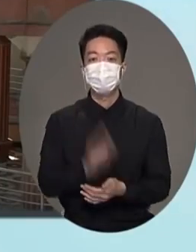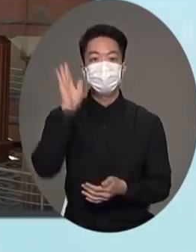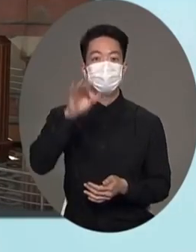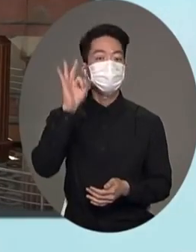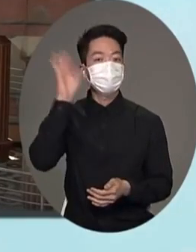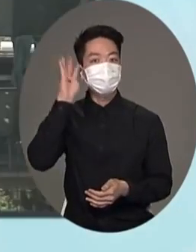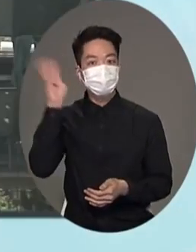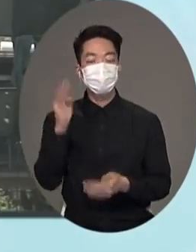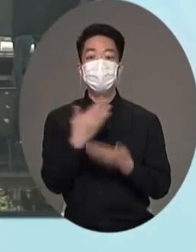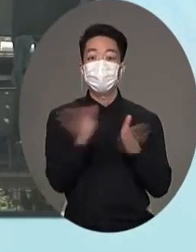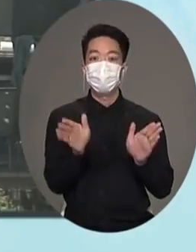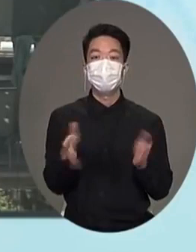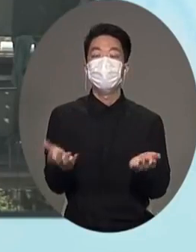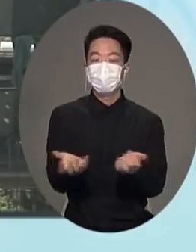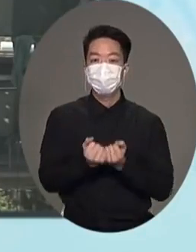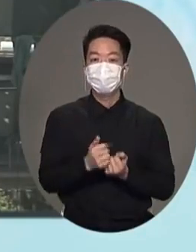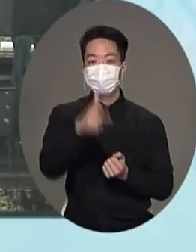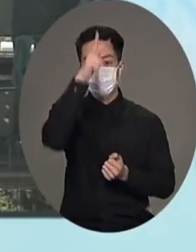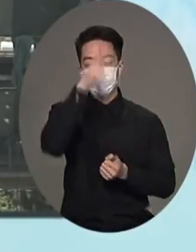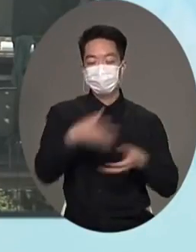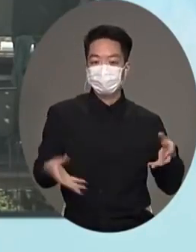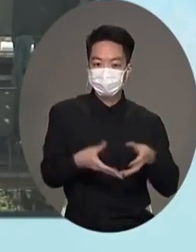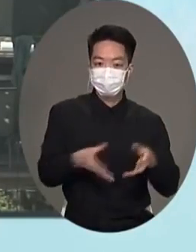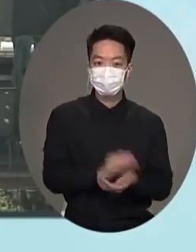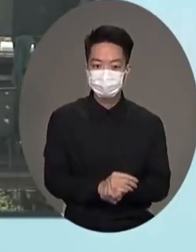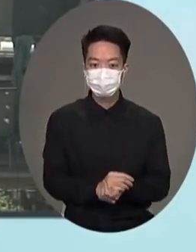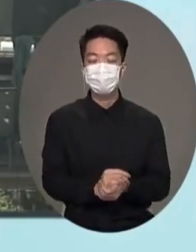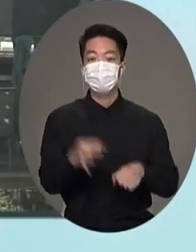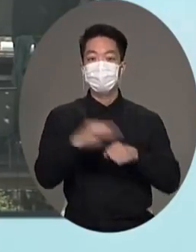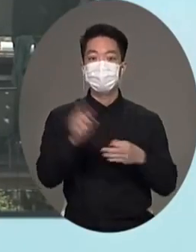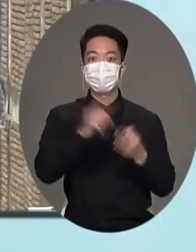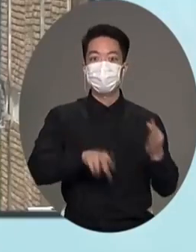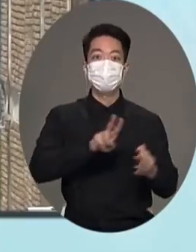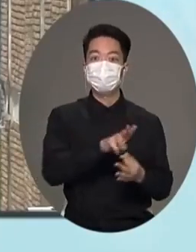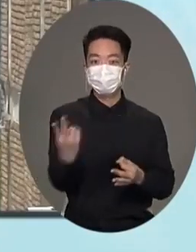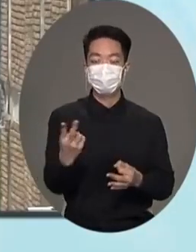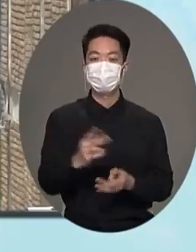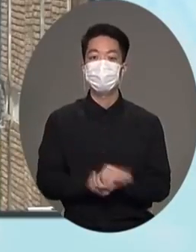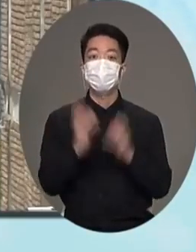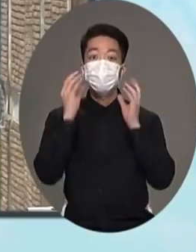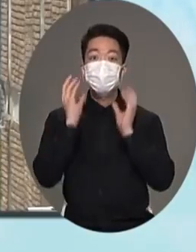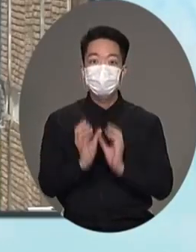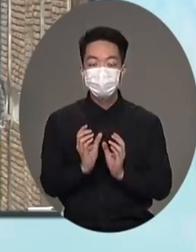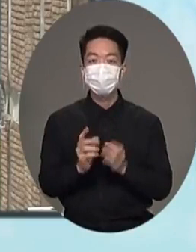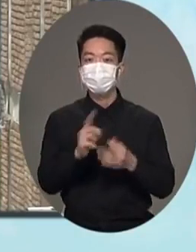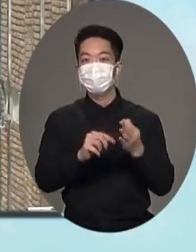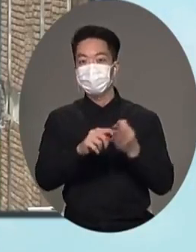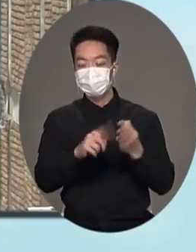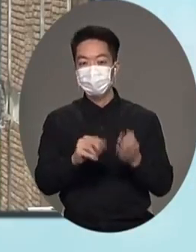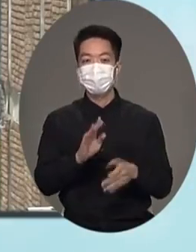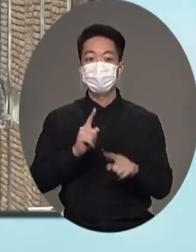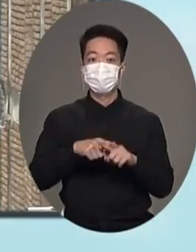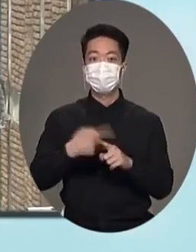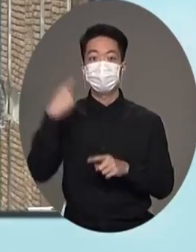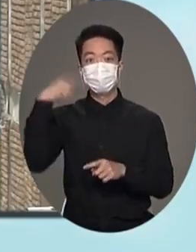同包容的伊斯蘭政府，國家亦都會改名阿富汗伊斯蘭酋長國，即係20年前美軍入侵